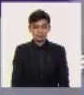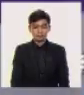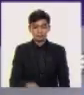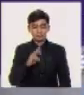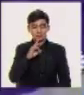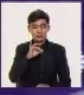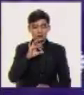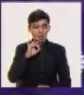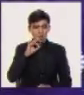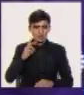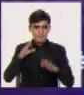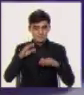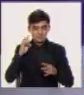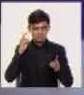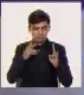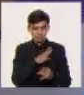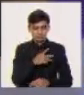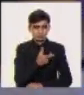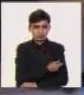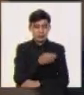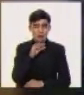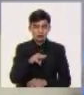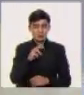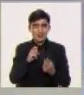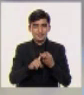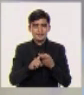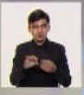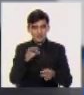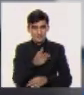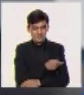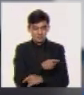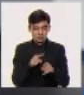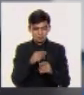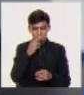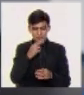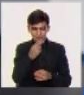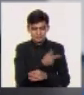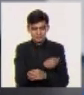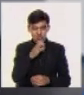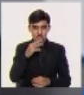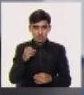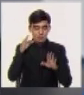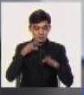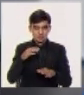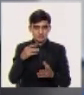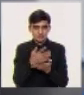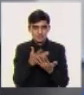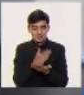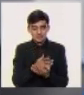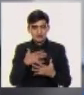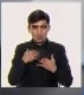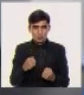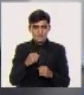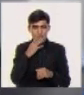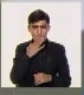Нью-Йорке назревает скандал, связанный с вакциной от коронавируса. Процесс по утверждению прививки в США переходит в сферу политики. На кону